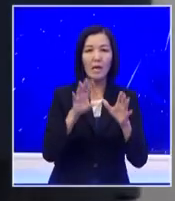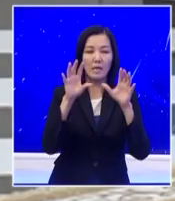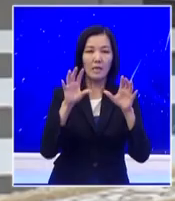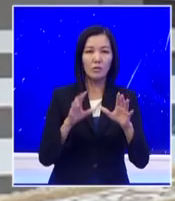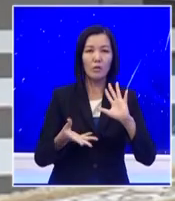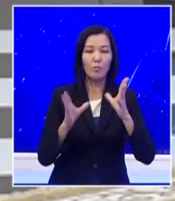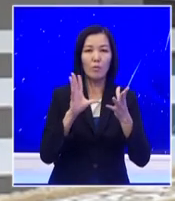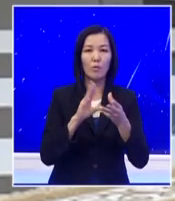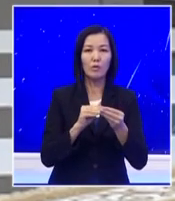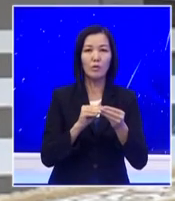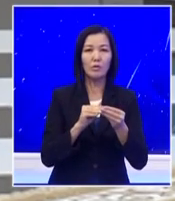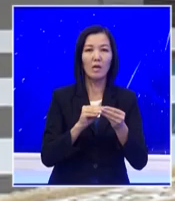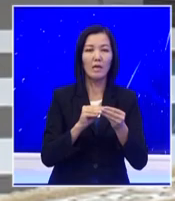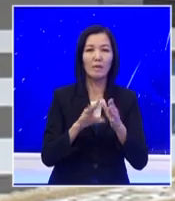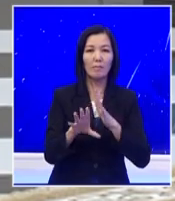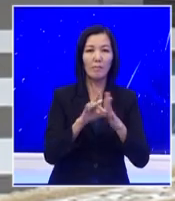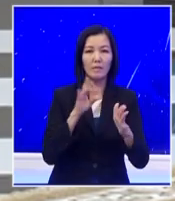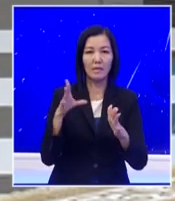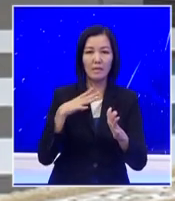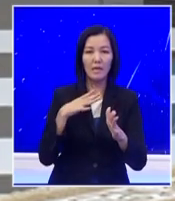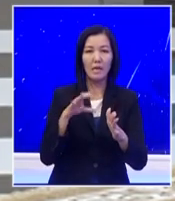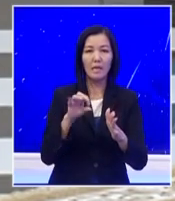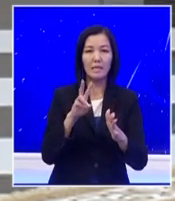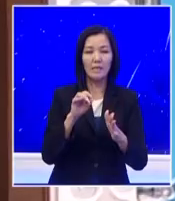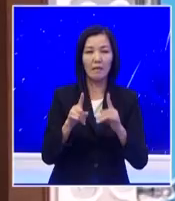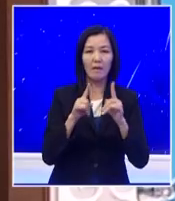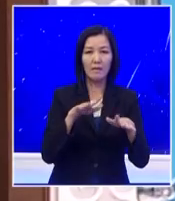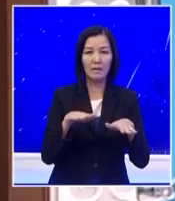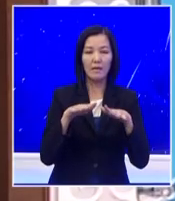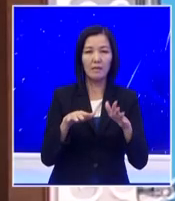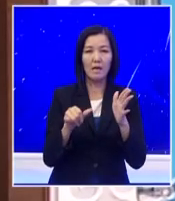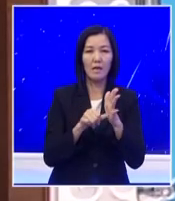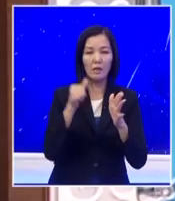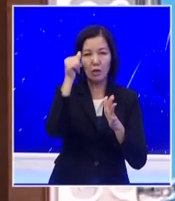депутаттары мәслихат мүшелері сайлайды. Сенат депутатының өкілеттілік мерзімі 6 жыл.